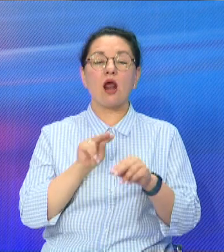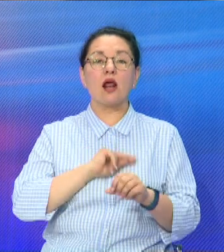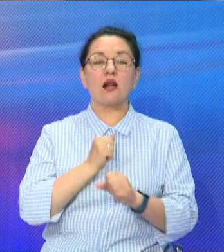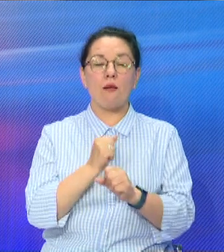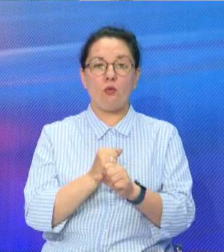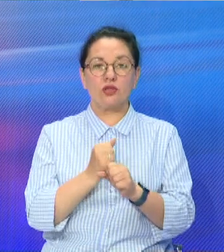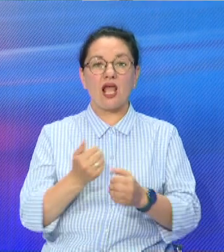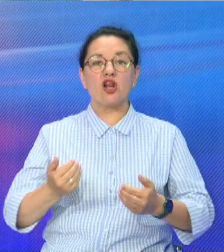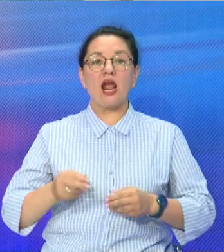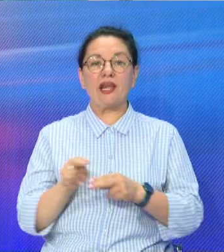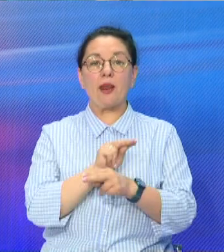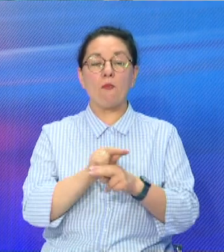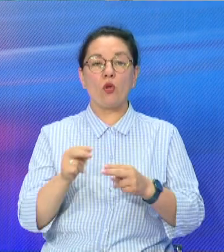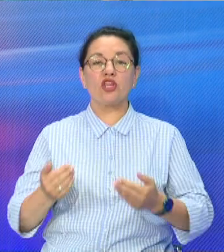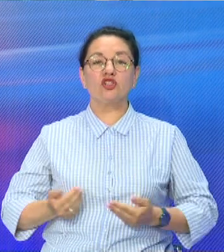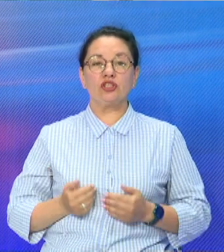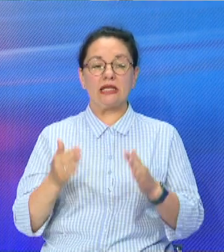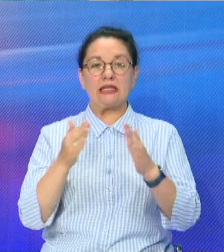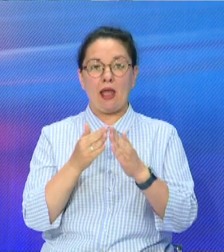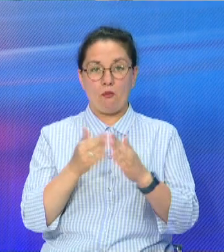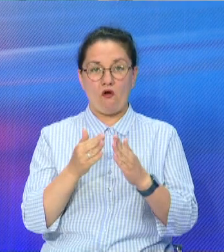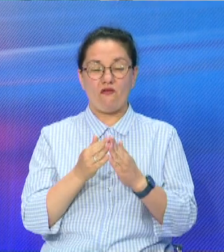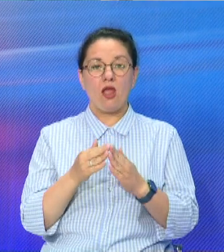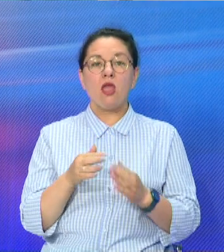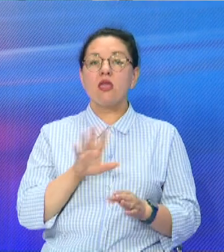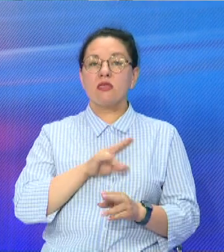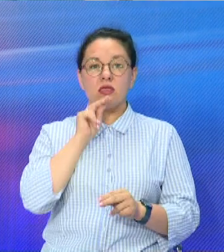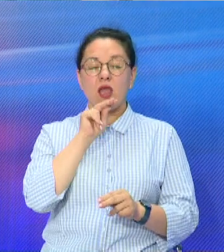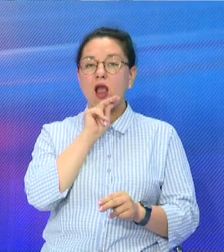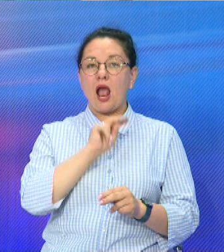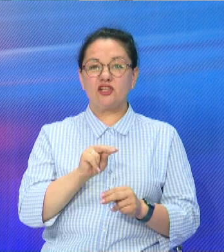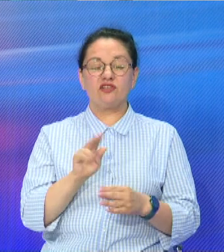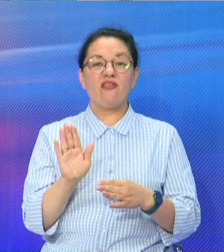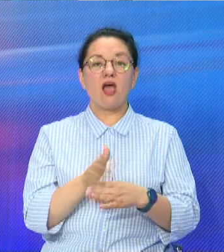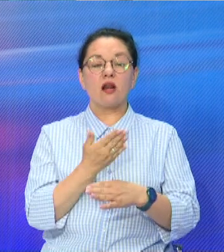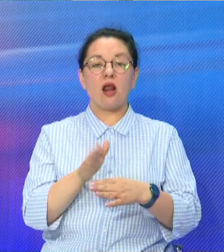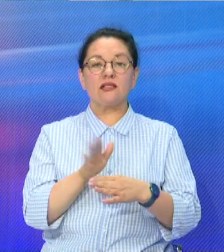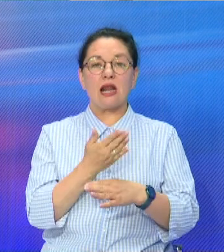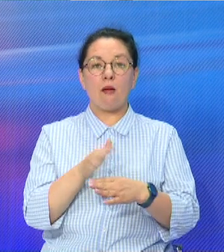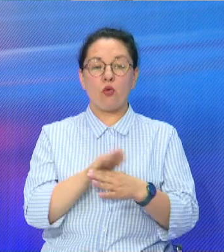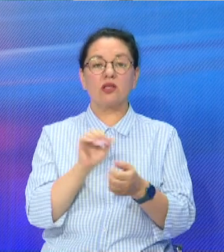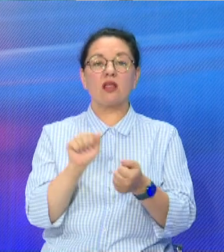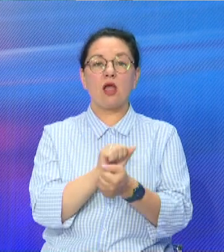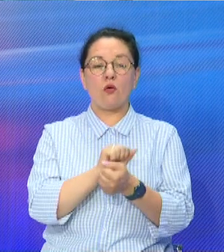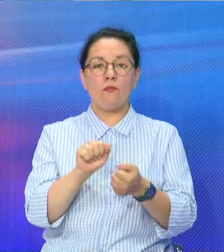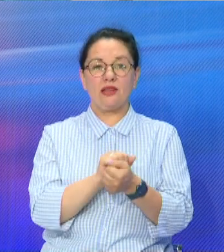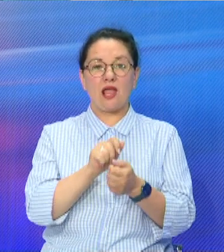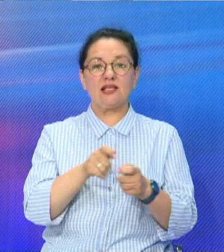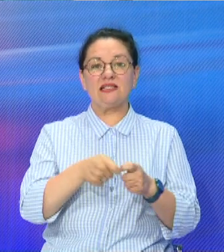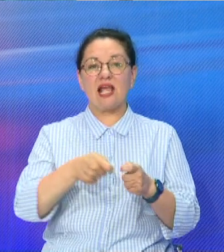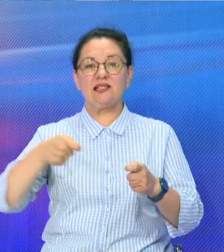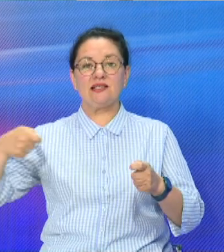жилых домов имеют место факты несвоевременные некачественные разработки проектно-сметной документации затягивания сроков выполнения